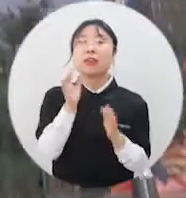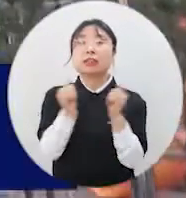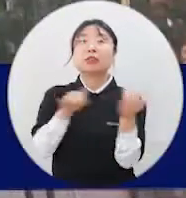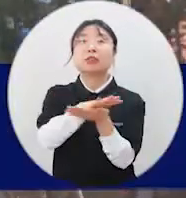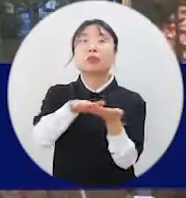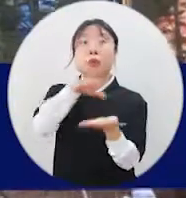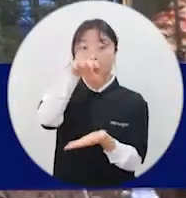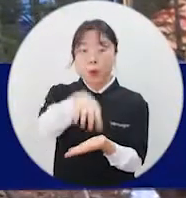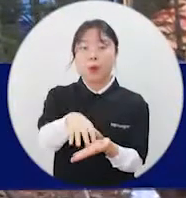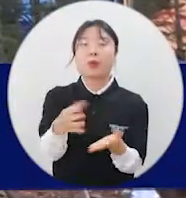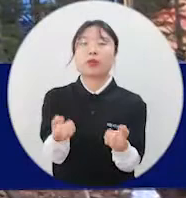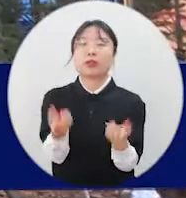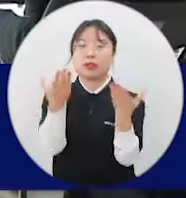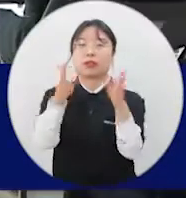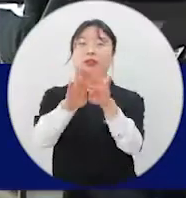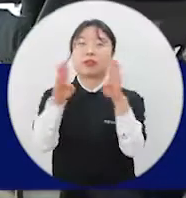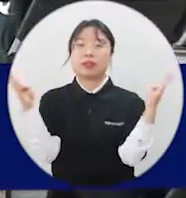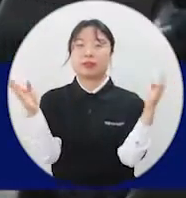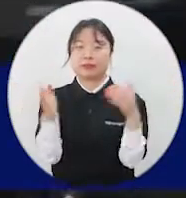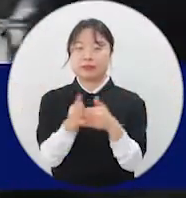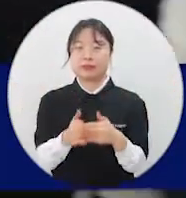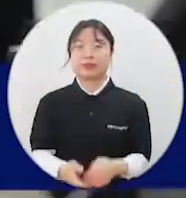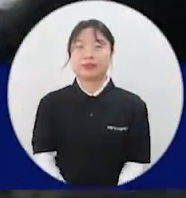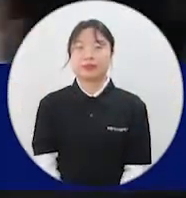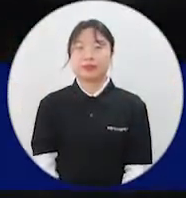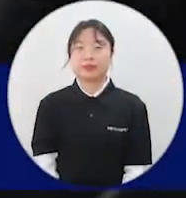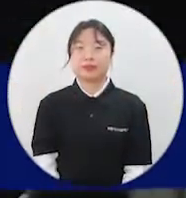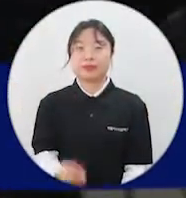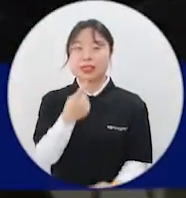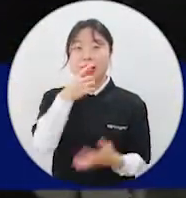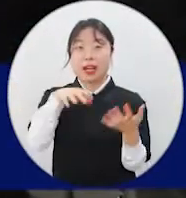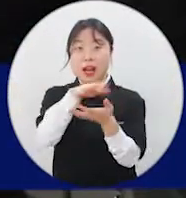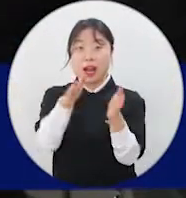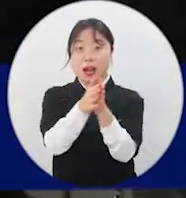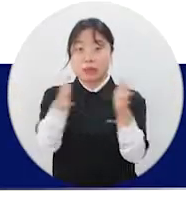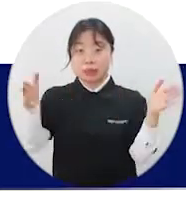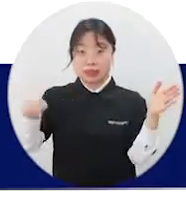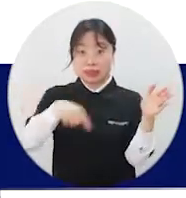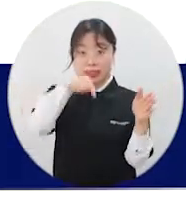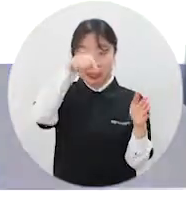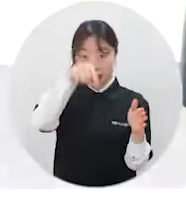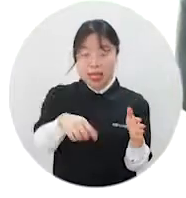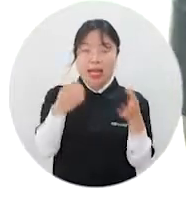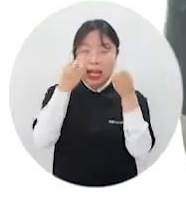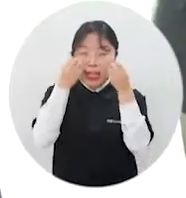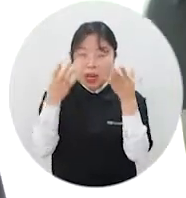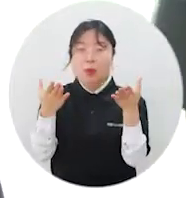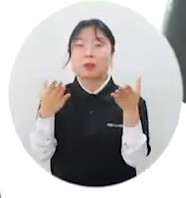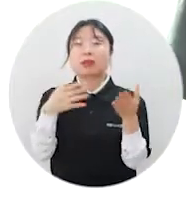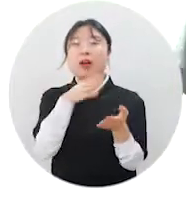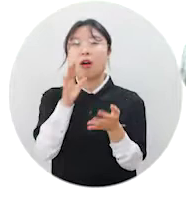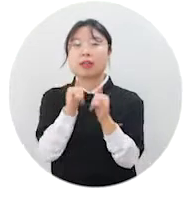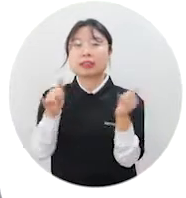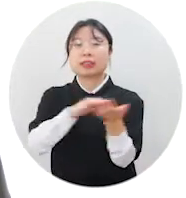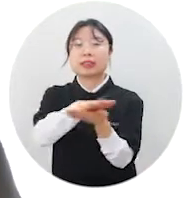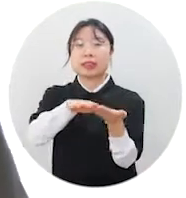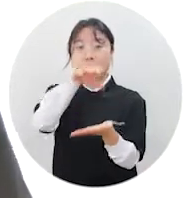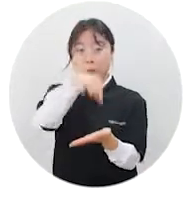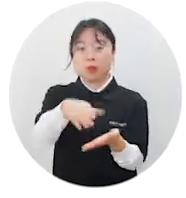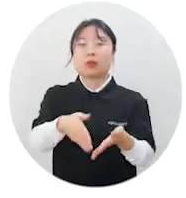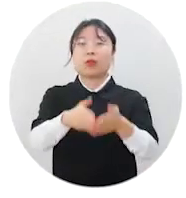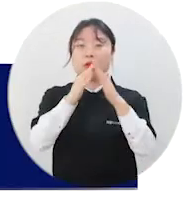11월 3일 하기동에 위치한 백운 골드클래스 아파트에서 경로당 개소식이 열렸습니다. 이날